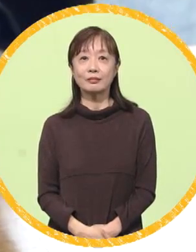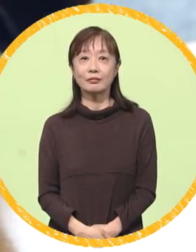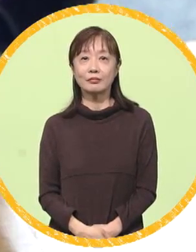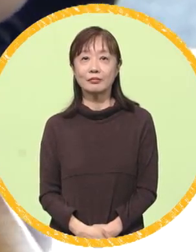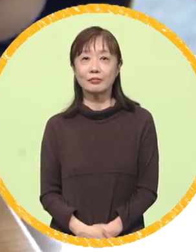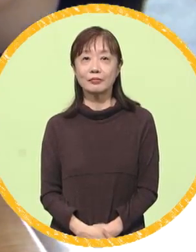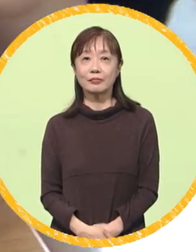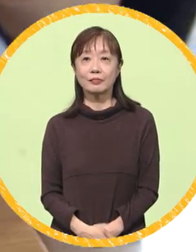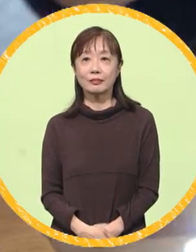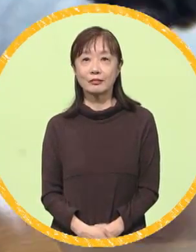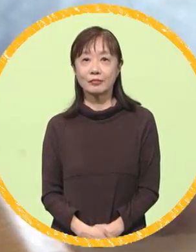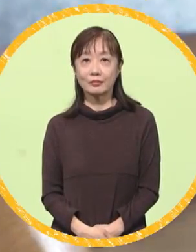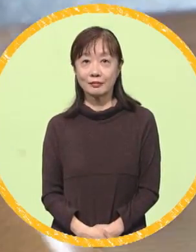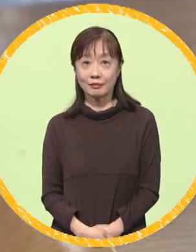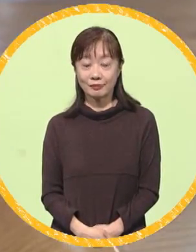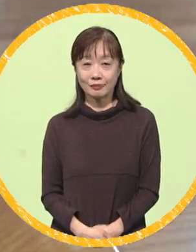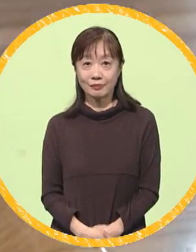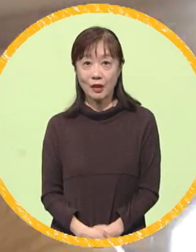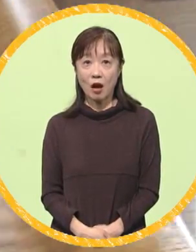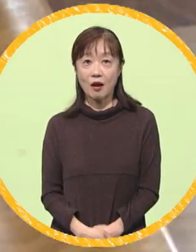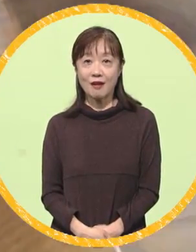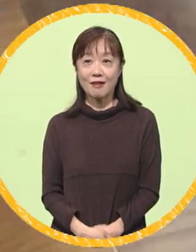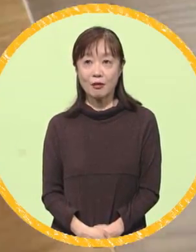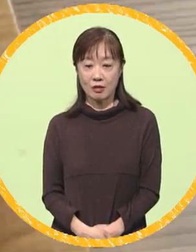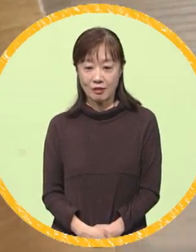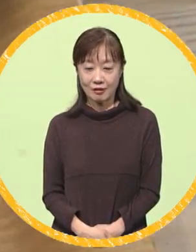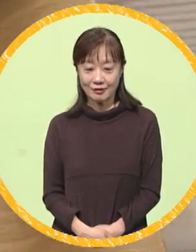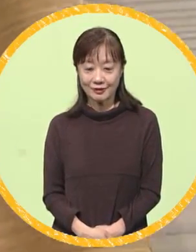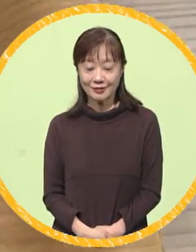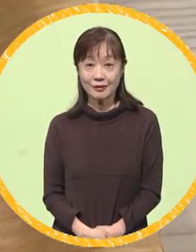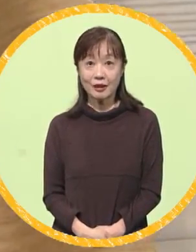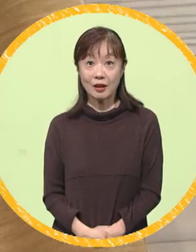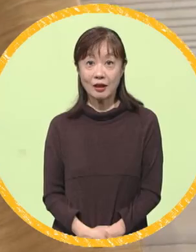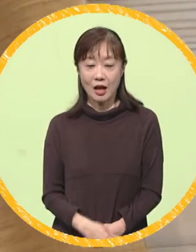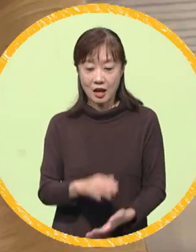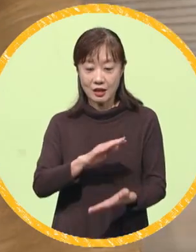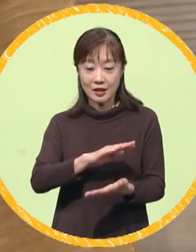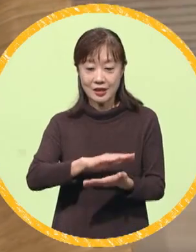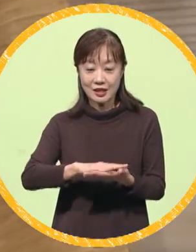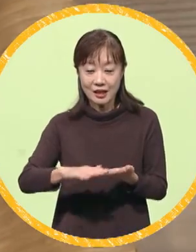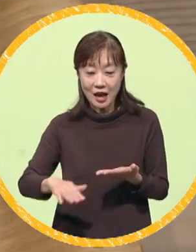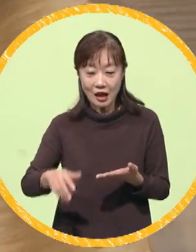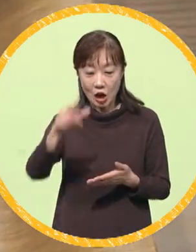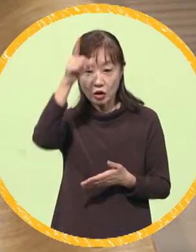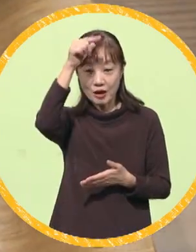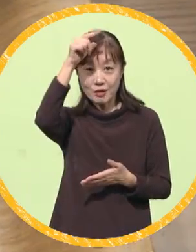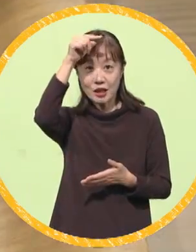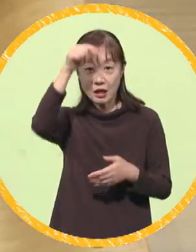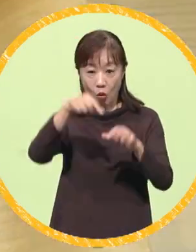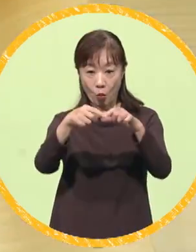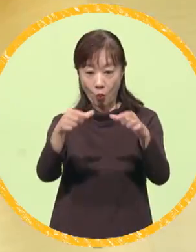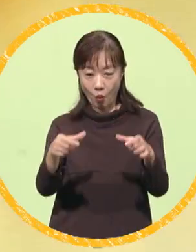もう、まーす。わー、綺麗な黄身、